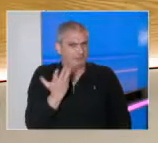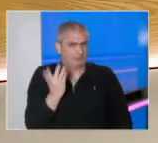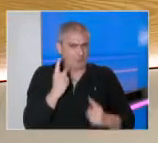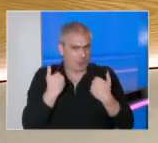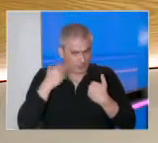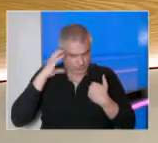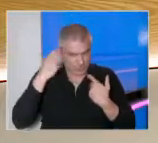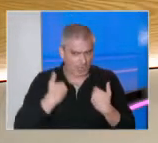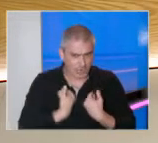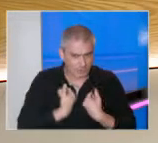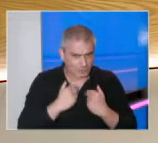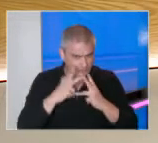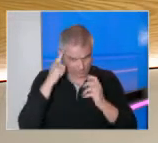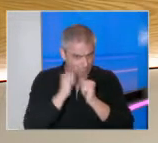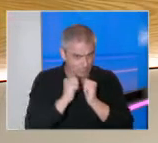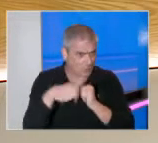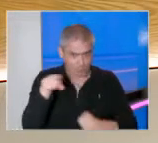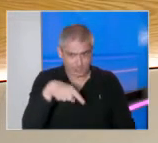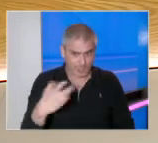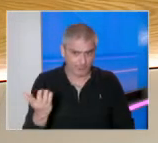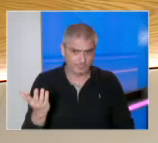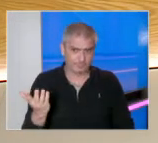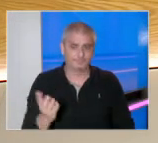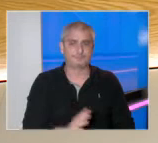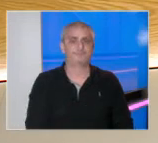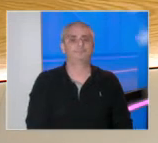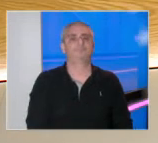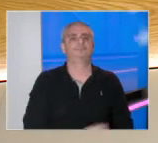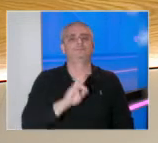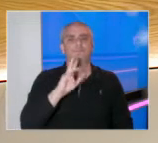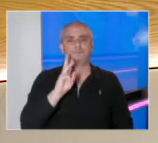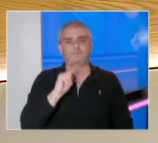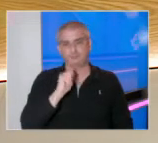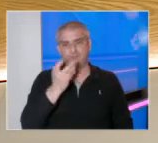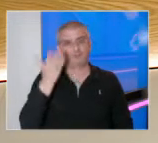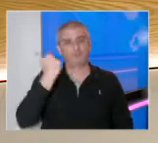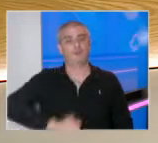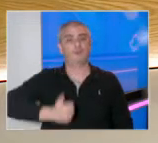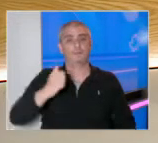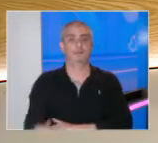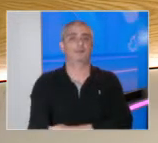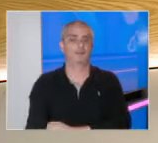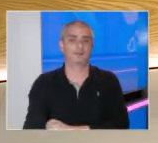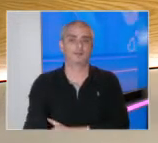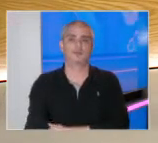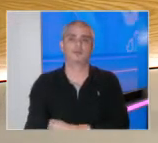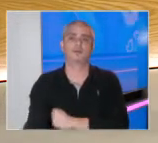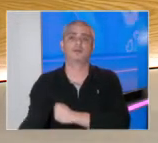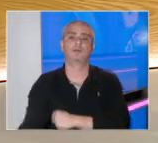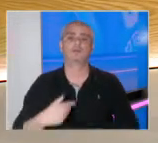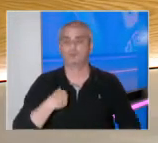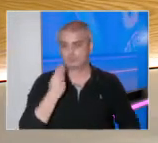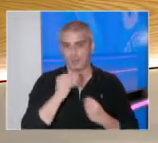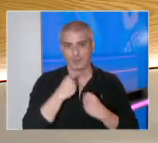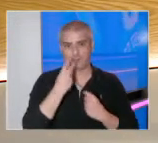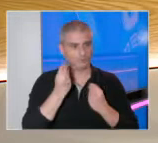לנו? השתגענו? מה, הציבור מטומטם? כן, רונית תירוש לשעבר מנכ"לית משרד החינוך. ואני רוצה להגיד עוד מילה, לא שאלת אותי רגע. אני רוצה להגיד משהו